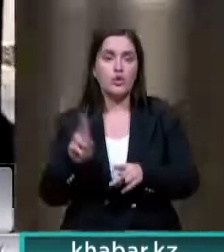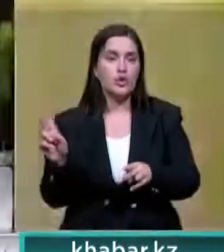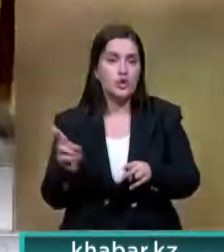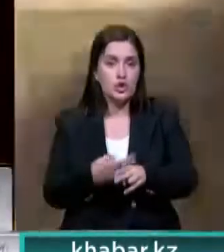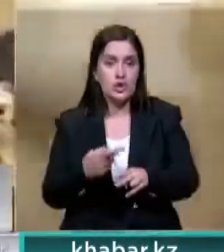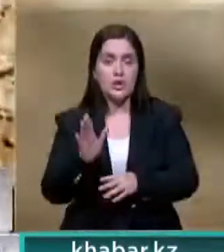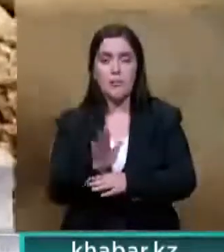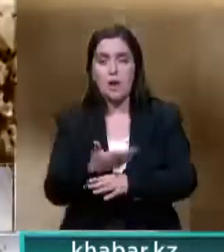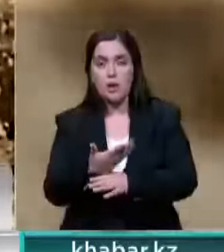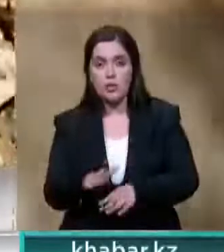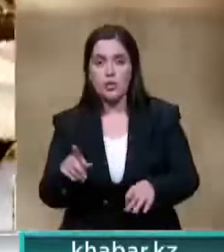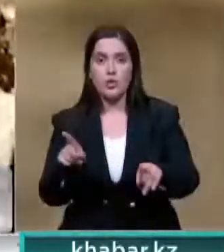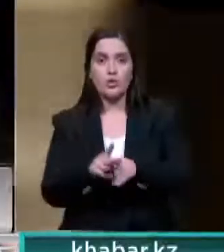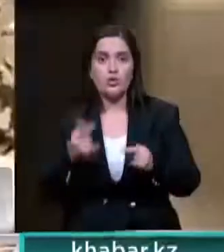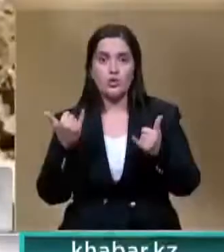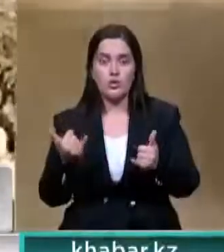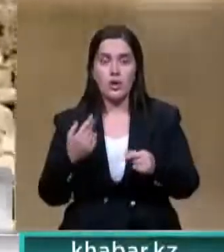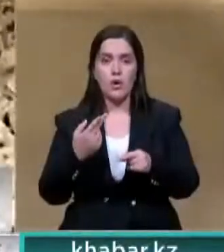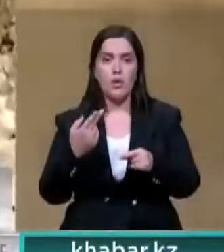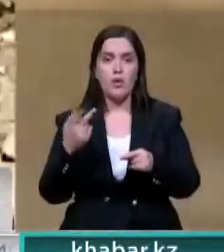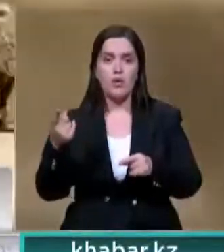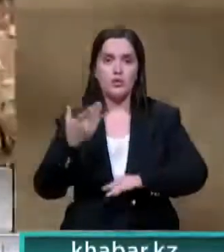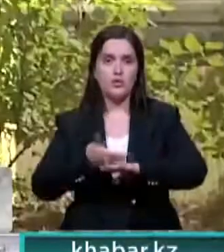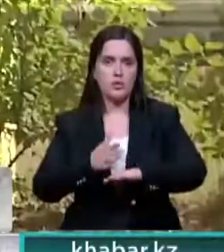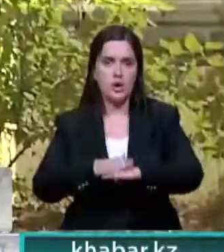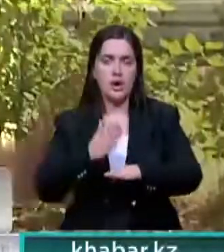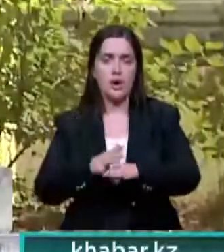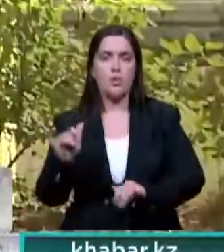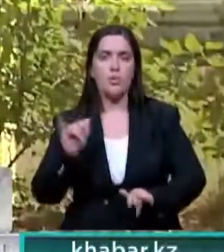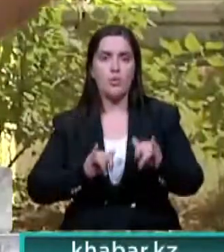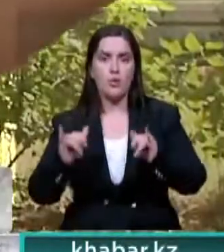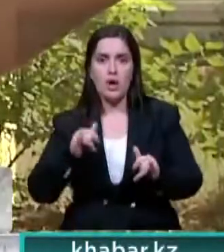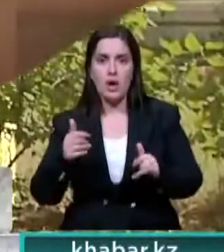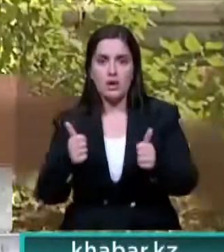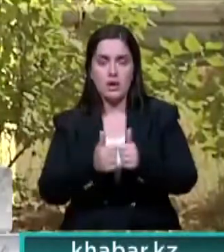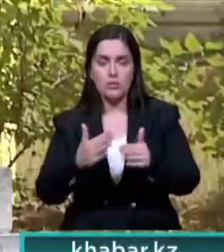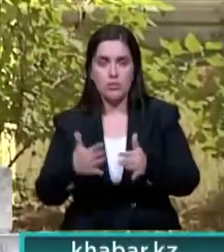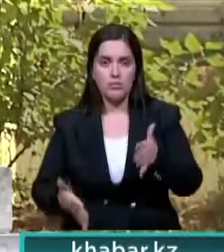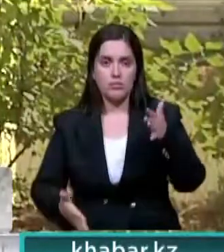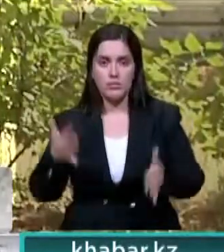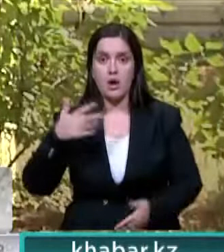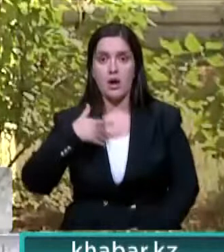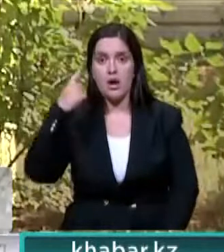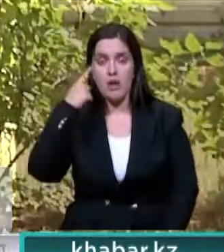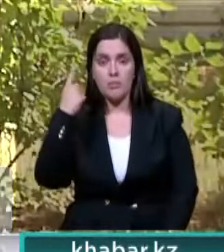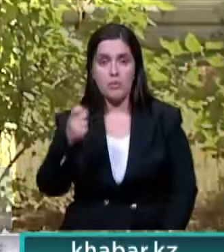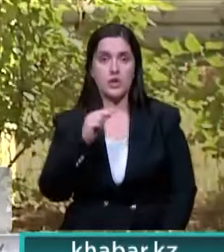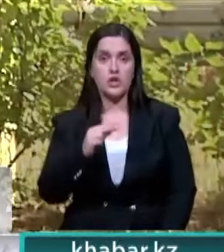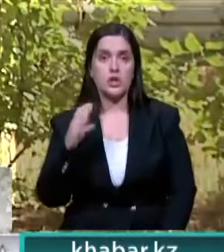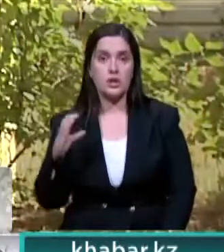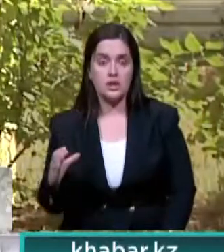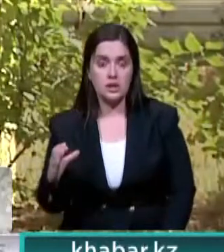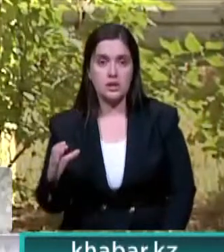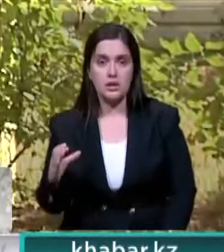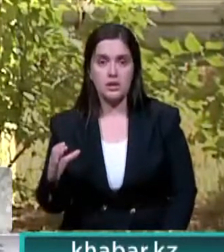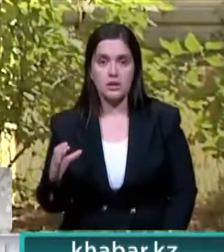зоны, но и теперь могут оказаться в плену уплотняющей застройки. Когда мы обратились в ЧС, нам...